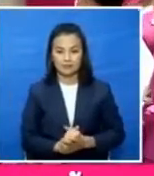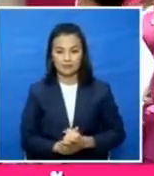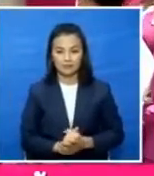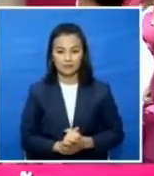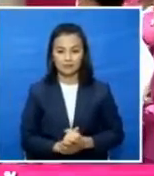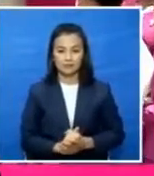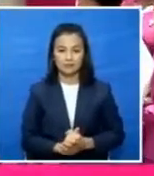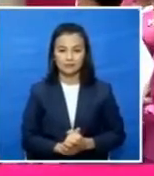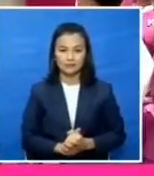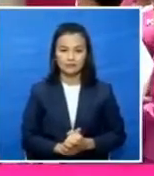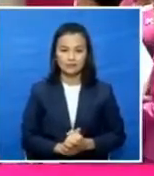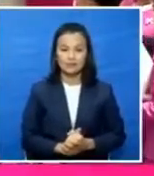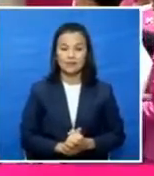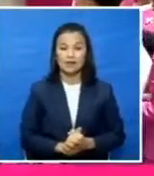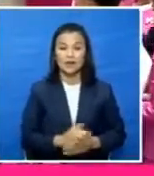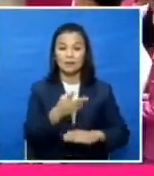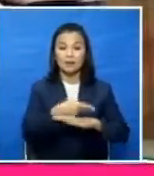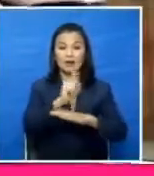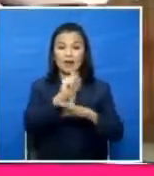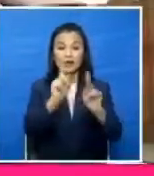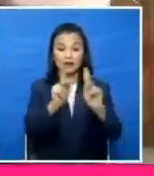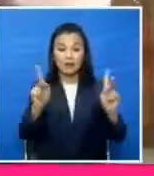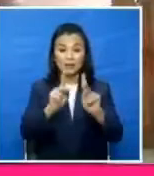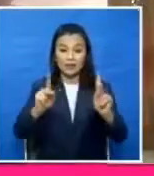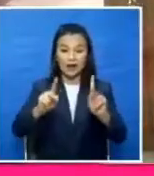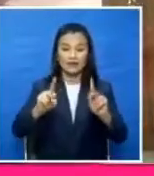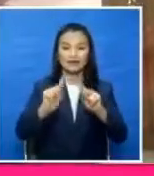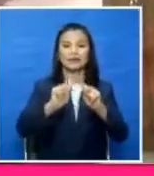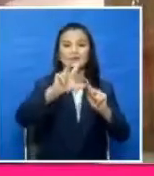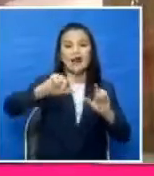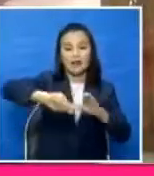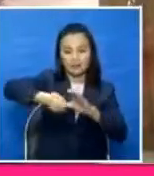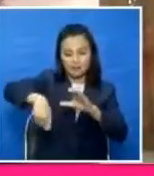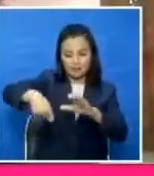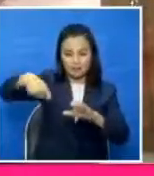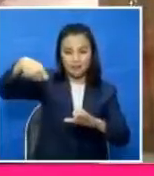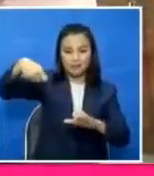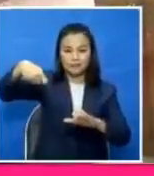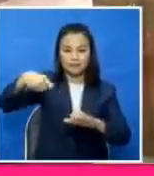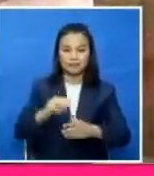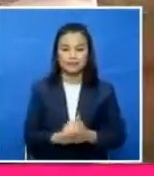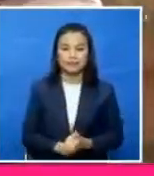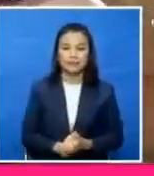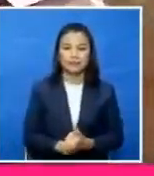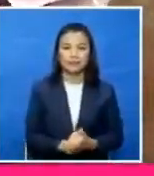ต่อไปประธานกรรมการสุ่มตักลูกบอลครั้งที่3